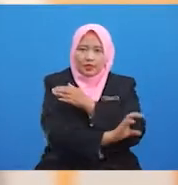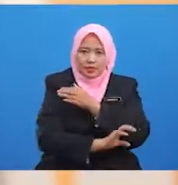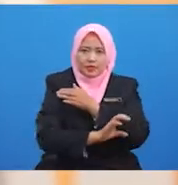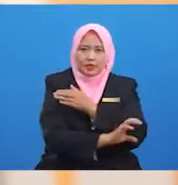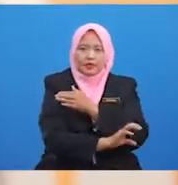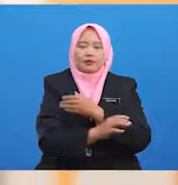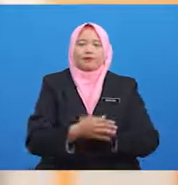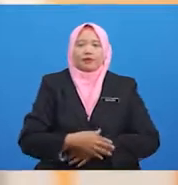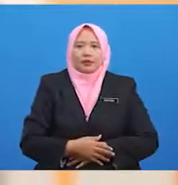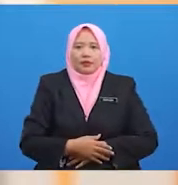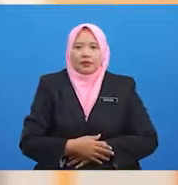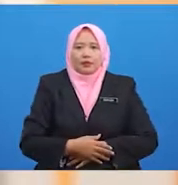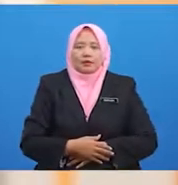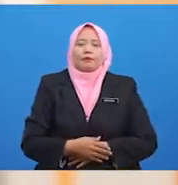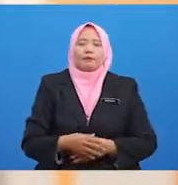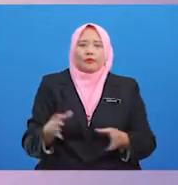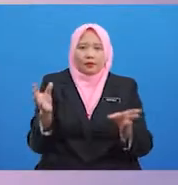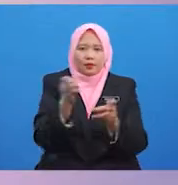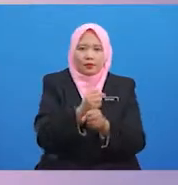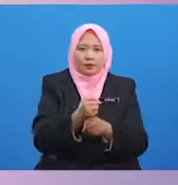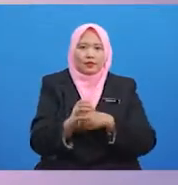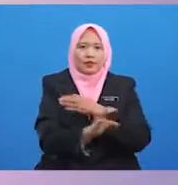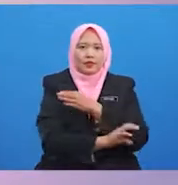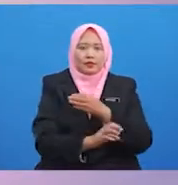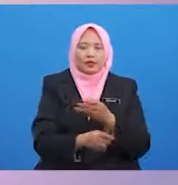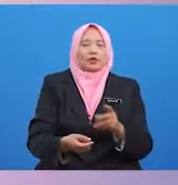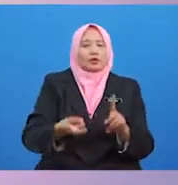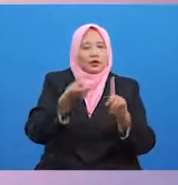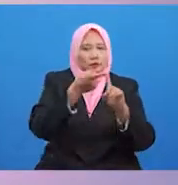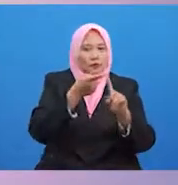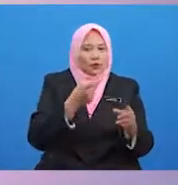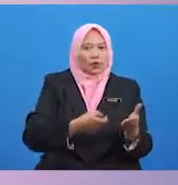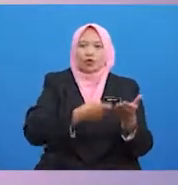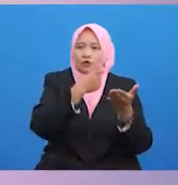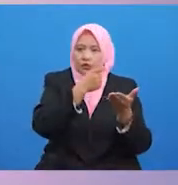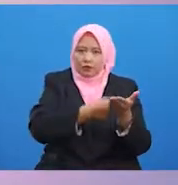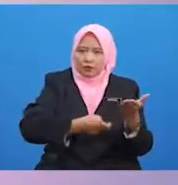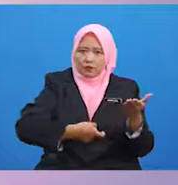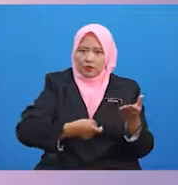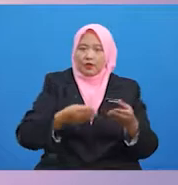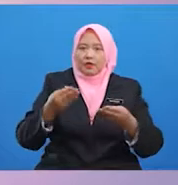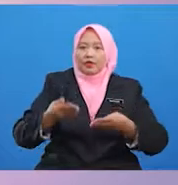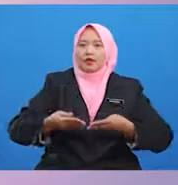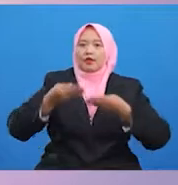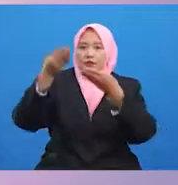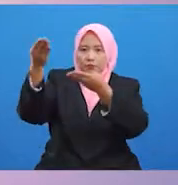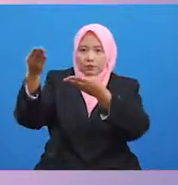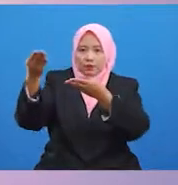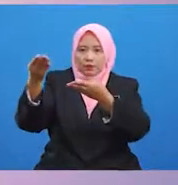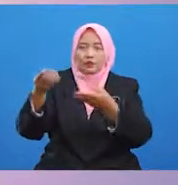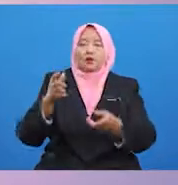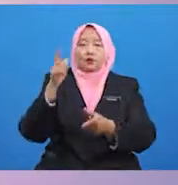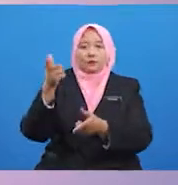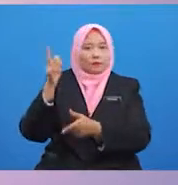Pendapatan negara diperoleh daripada cukai, hasil ekspor, kedatangan pelancong